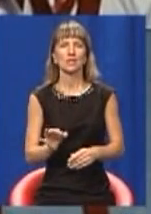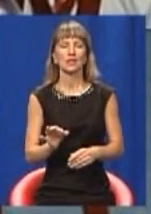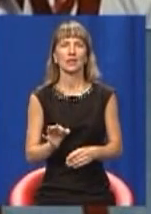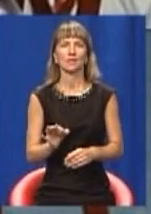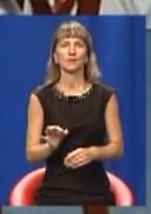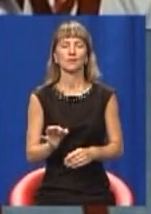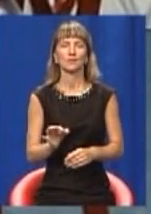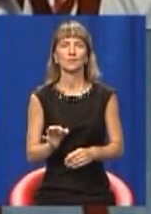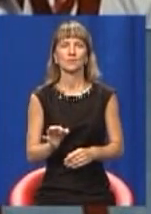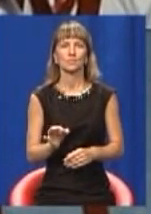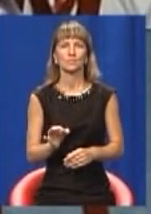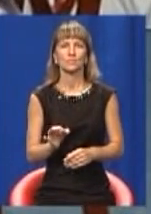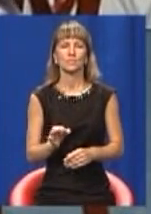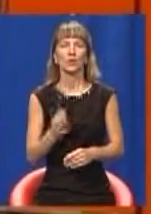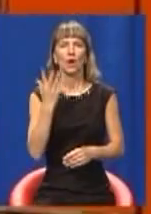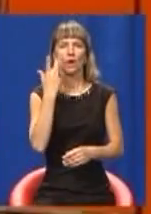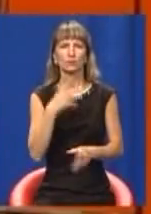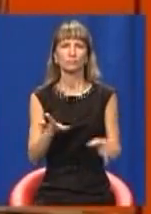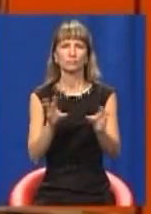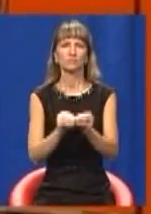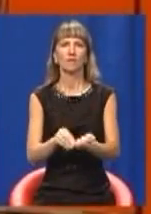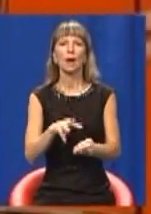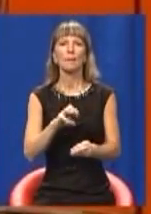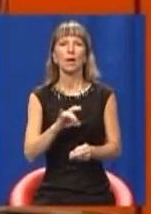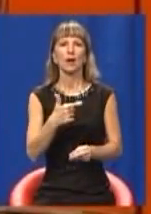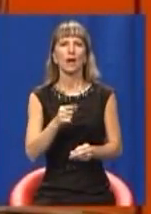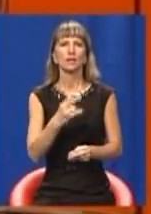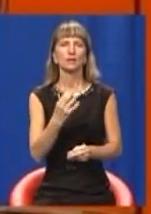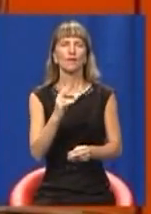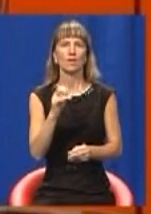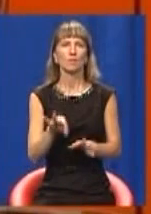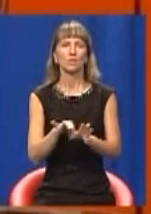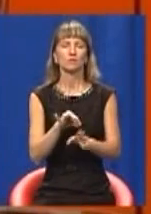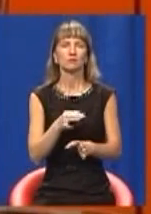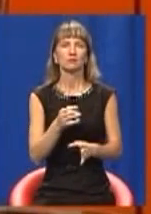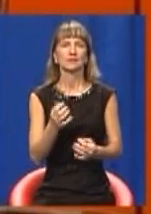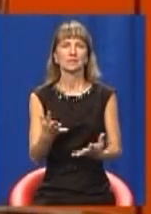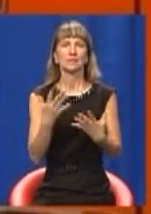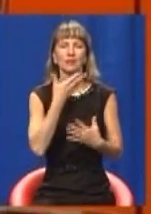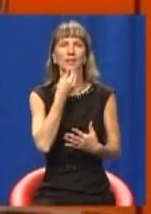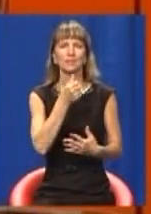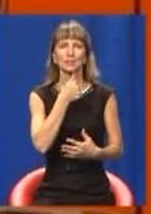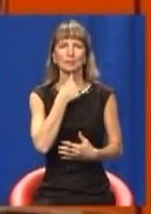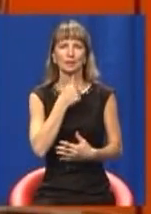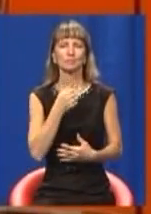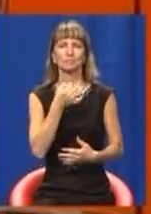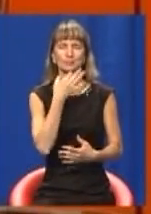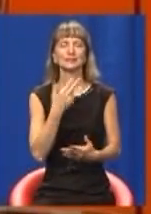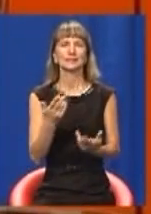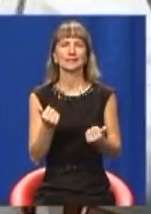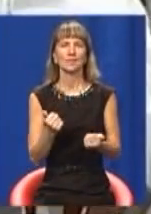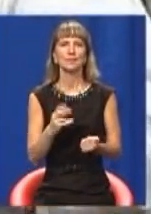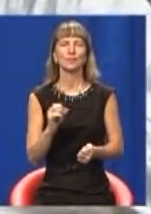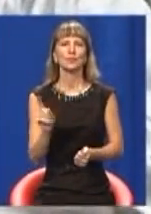33-процентная. При взаимодействии с марганцовкой получается яркий, красивый эксперимент. Тебе понравилось? Да. Ну что